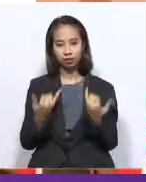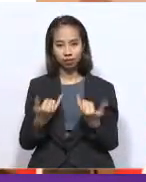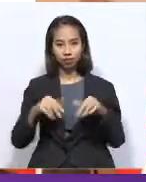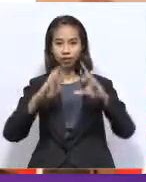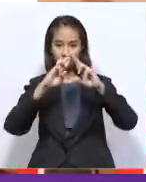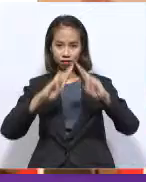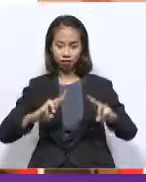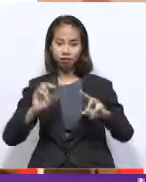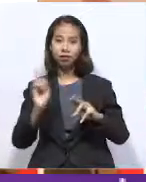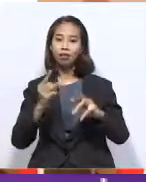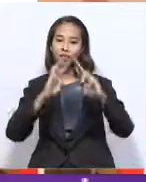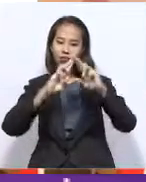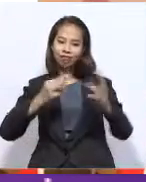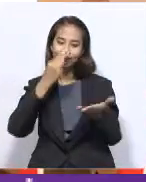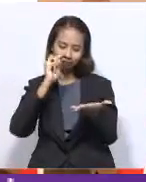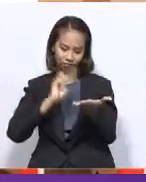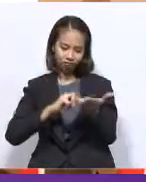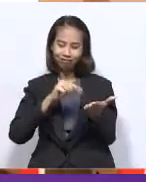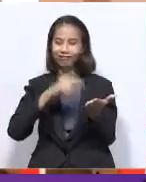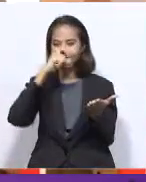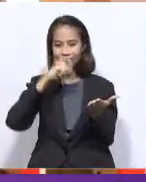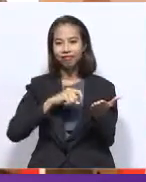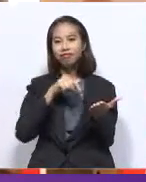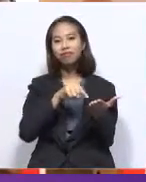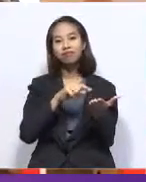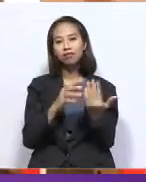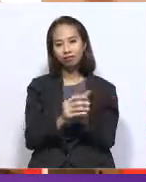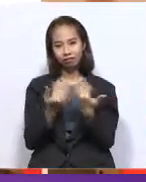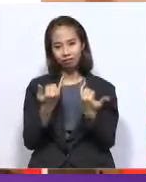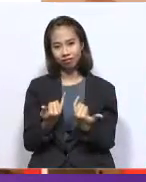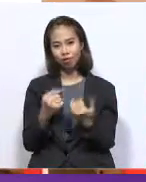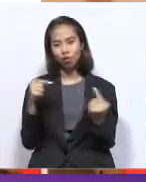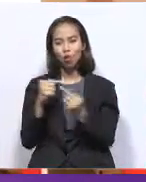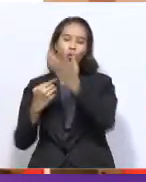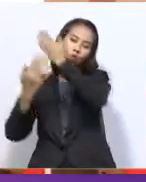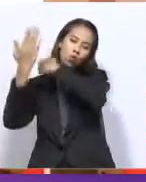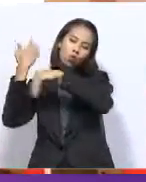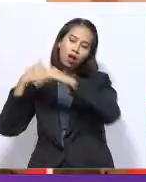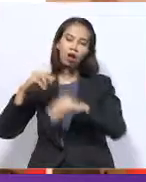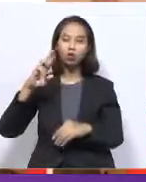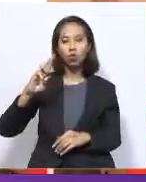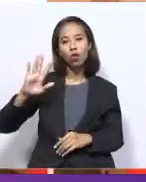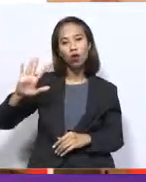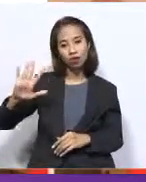ของการของไปรษณีย์แห่งประเทศไทยนะครับที่มาในธีมแบบย้อนยุคในสมัยรัชกาล